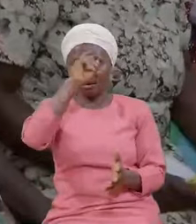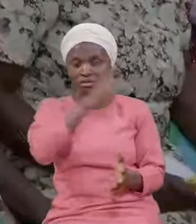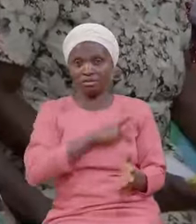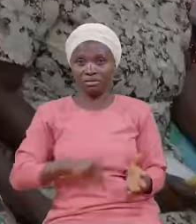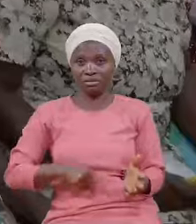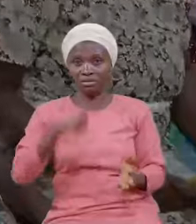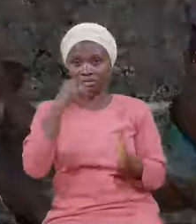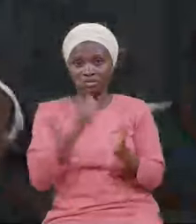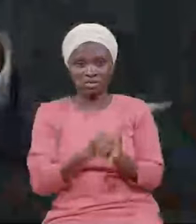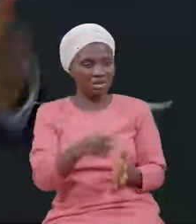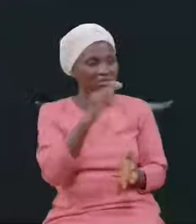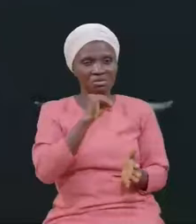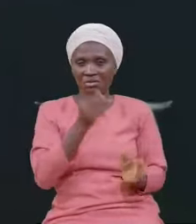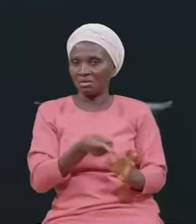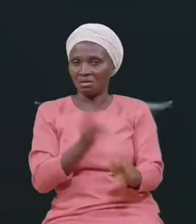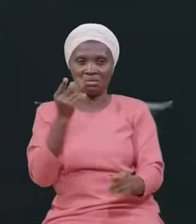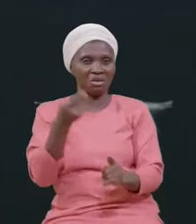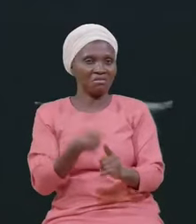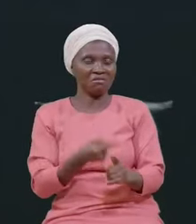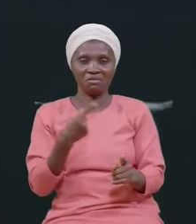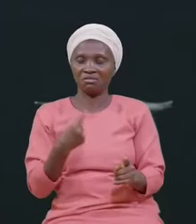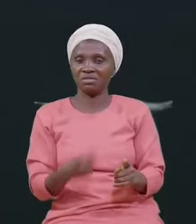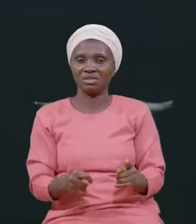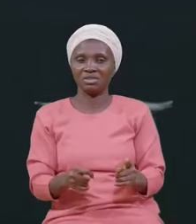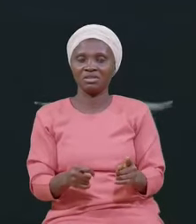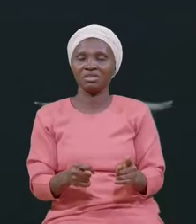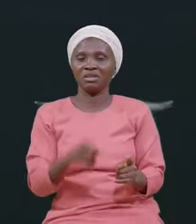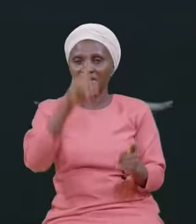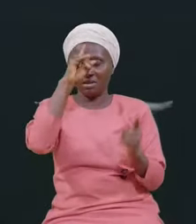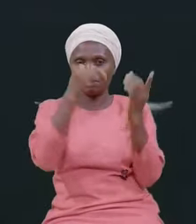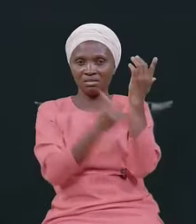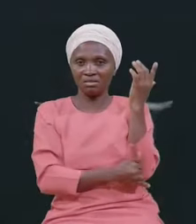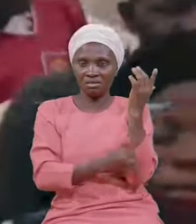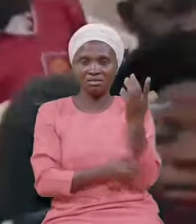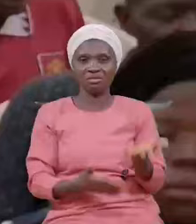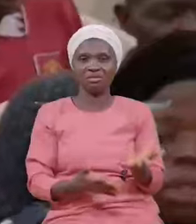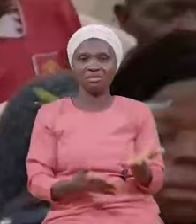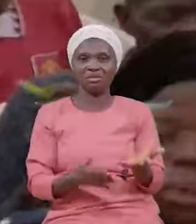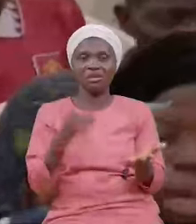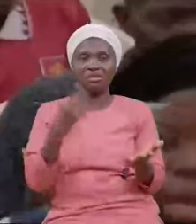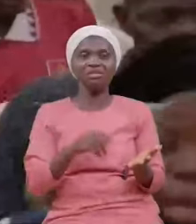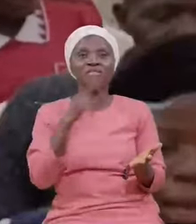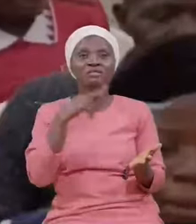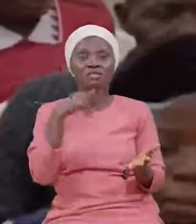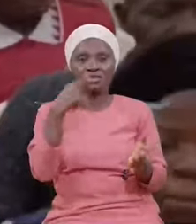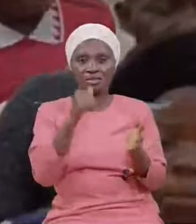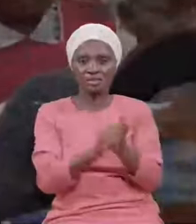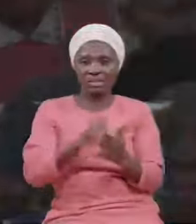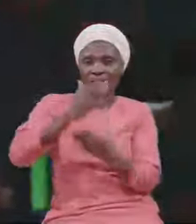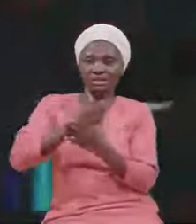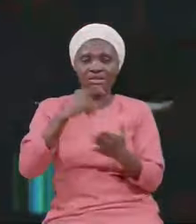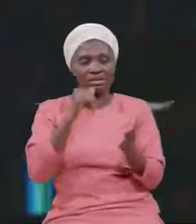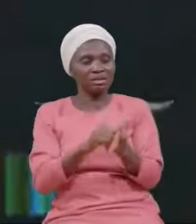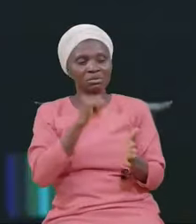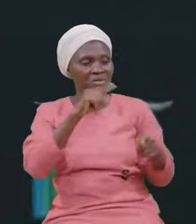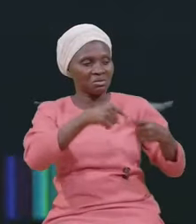la mer rouge, qui disait, vous n'allez pas avancer, la mer rouge sera divisée devant toi. Et tous